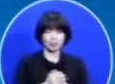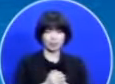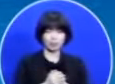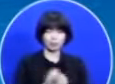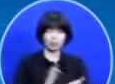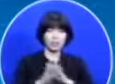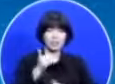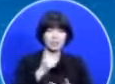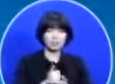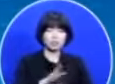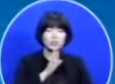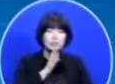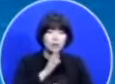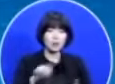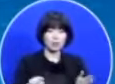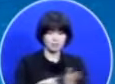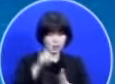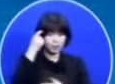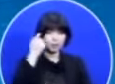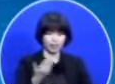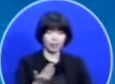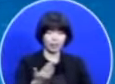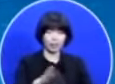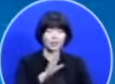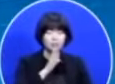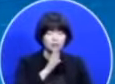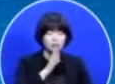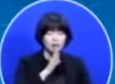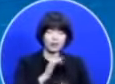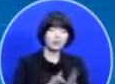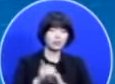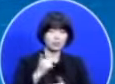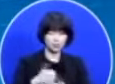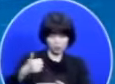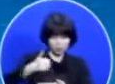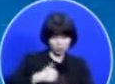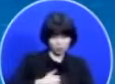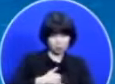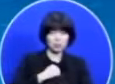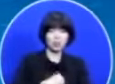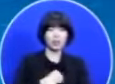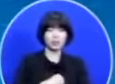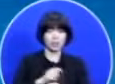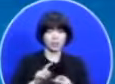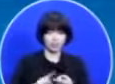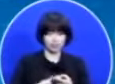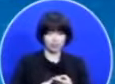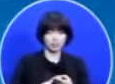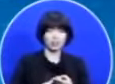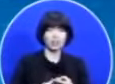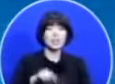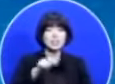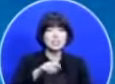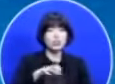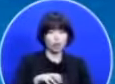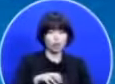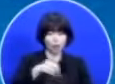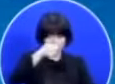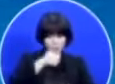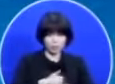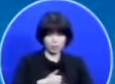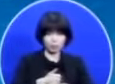예수님을 정말 믿는가 정말 예수님을 영접해 했는가 하는 것은 이것으로 최종적으로